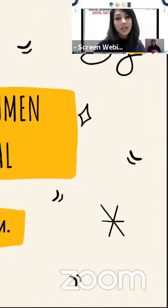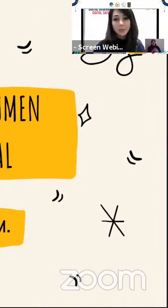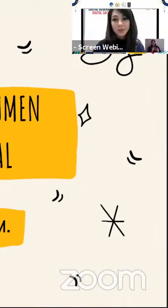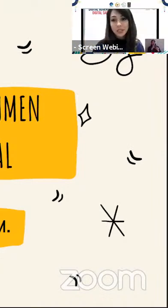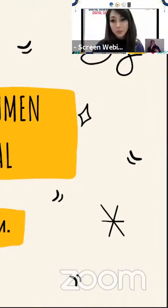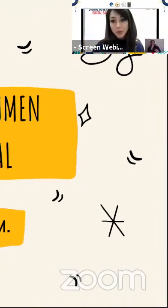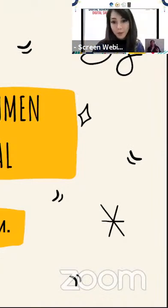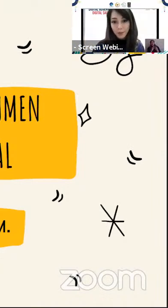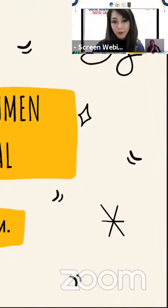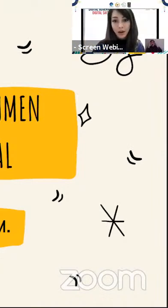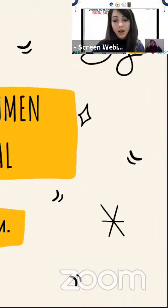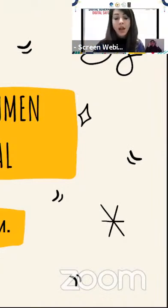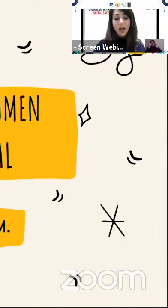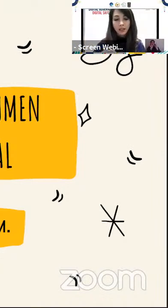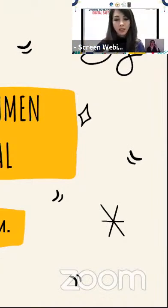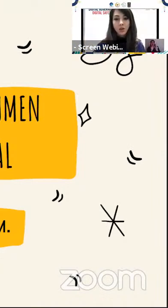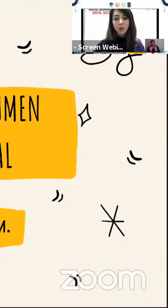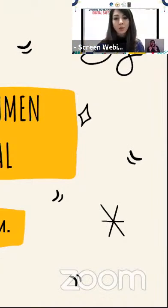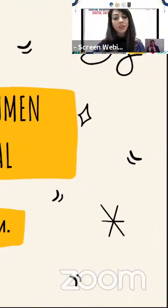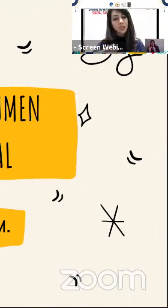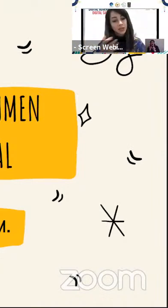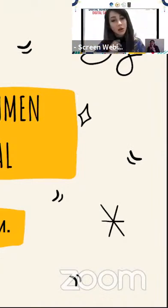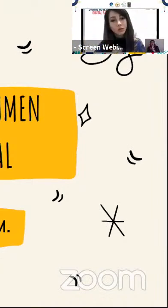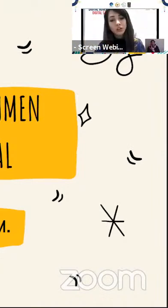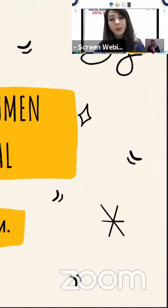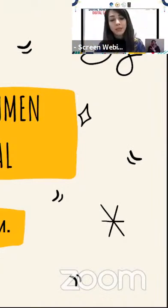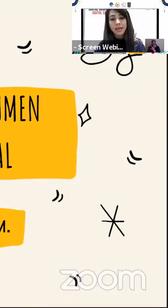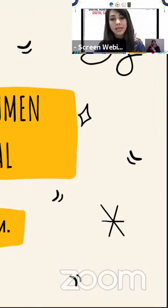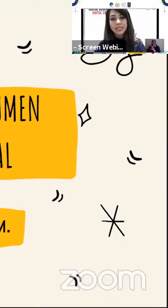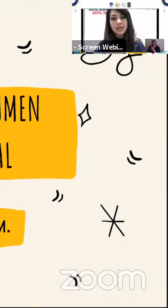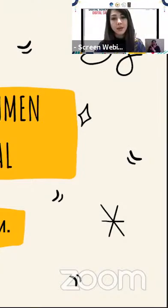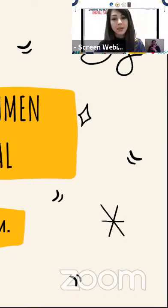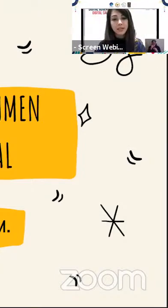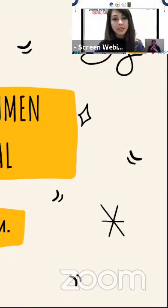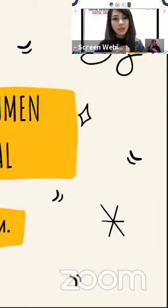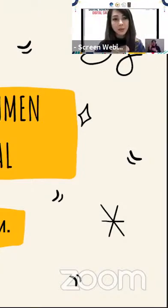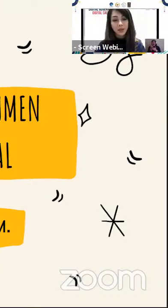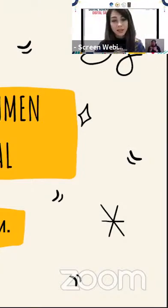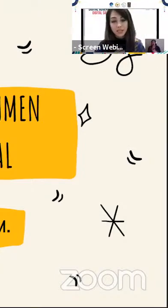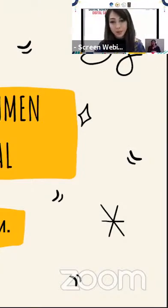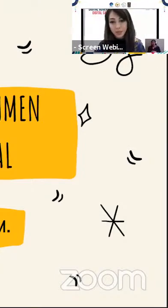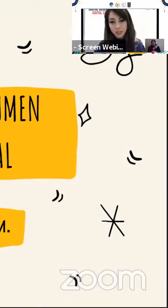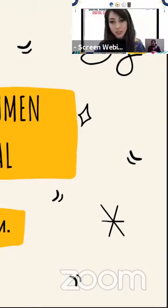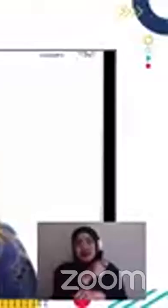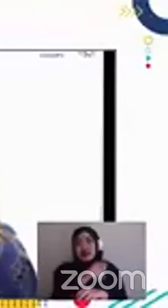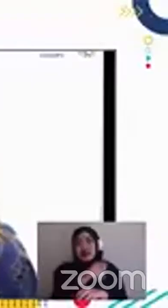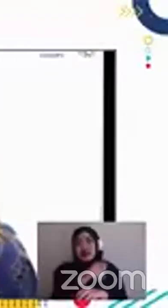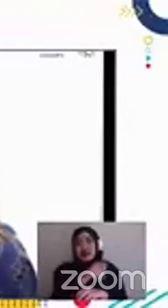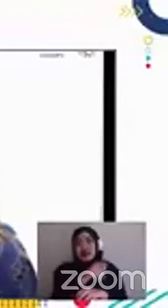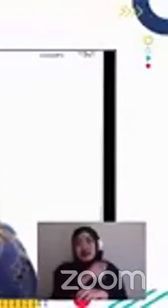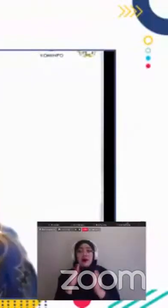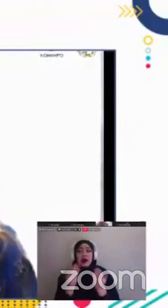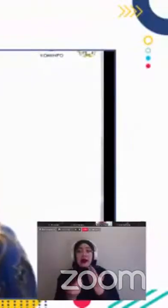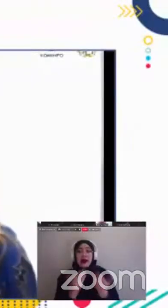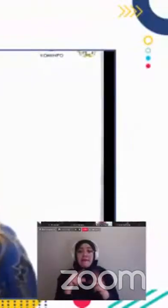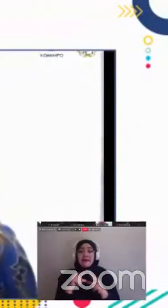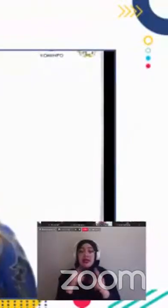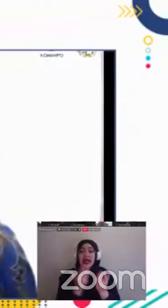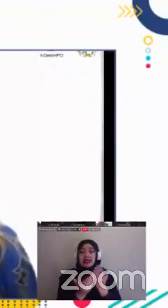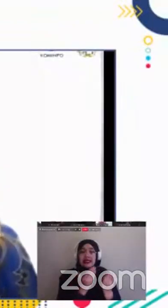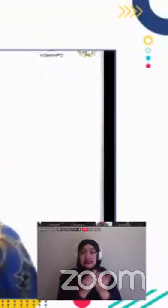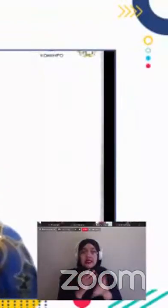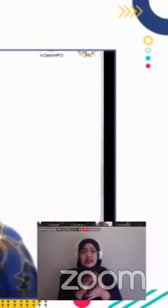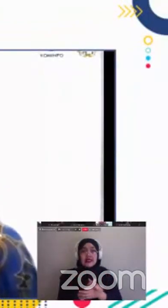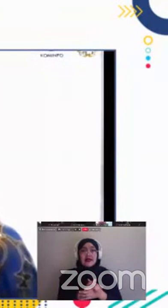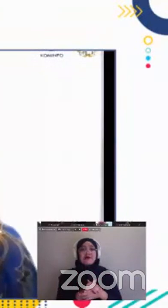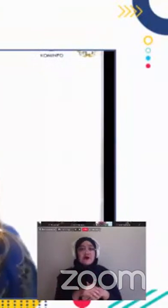akan menjadi lebih aman. Atau memang kita download aplikasinya, biasanya dengan aplikasi-aplikasi tertentu, terutama juga yang berating